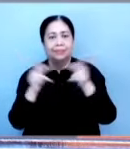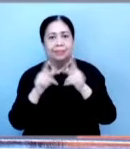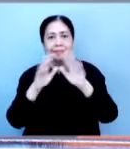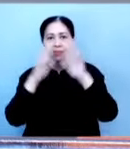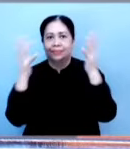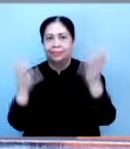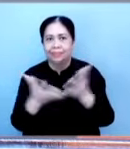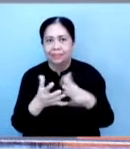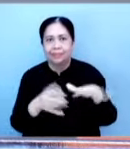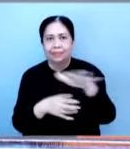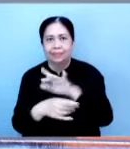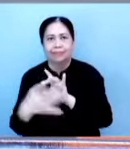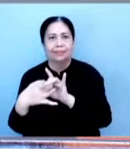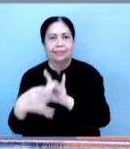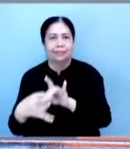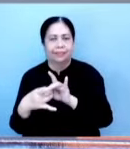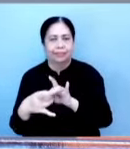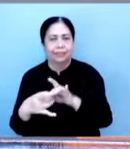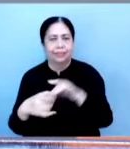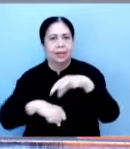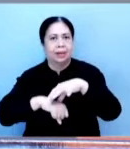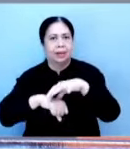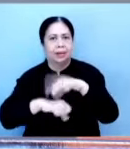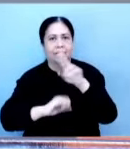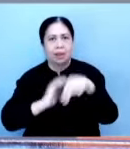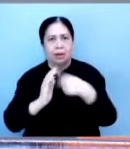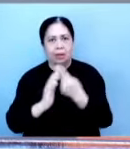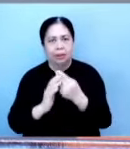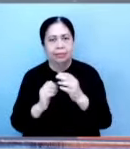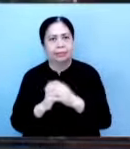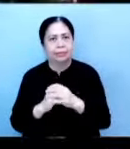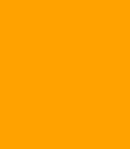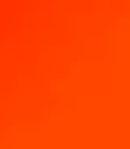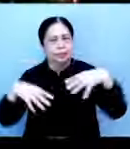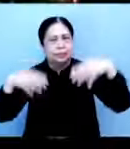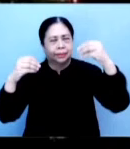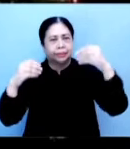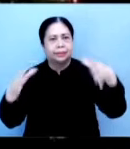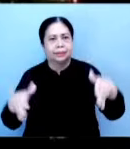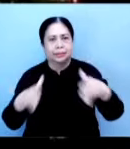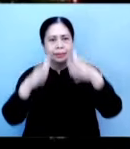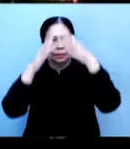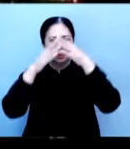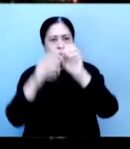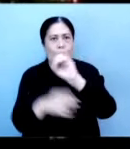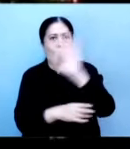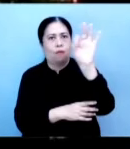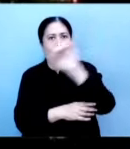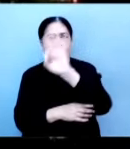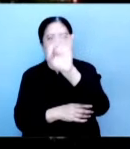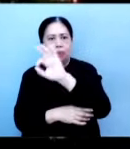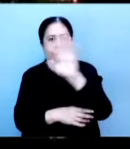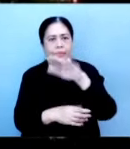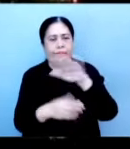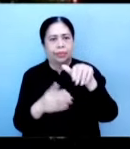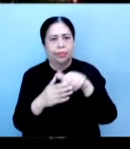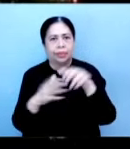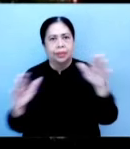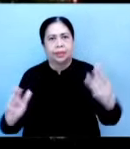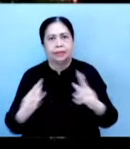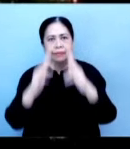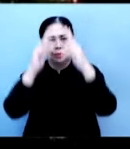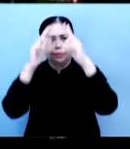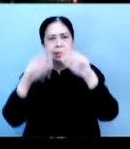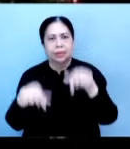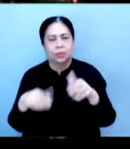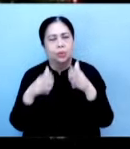mundo bilang pakikiisa sa earth hour bahagyang dumilim sa Paris ng patayin ang lahat ng ilaw sa Eiffel Tower sa ganitong